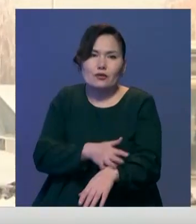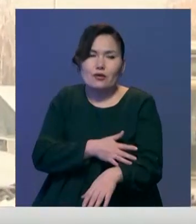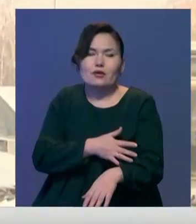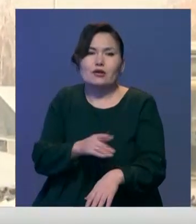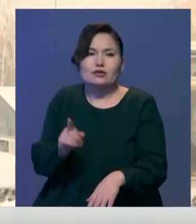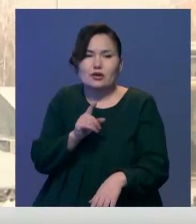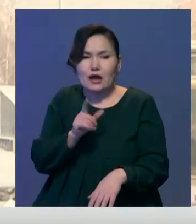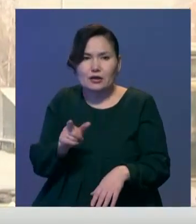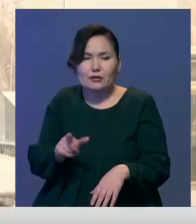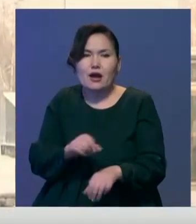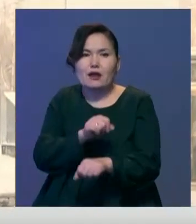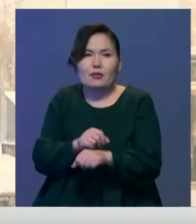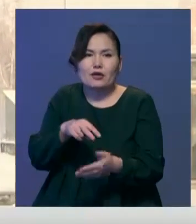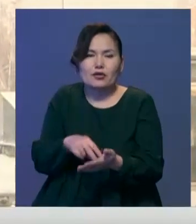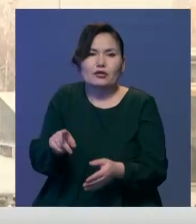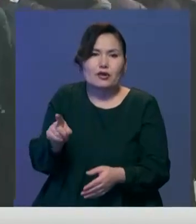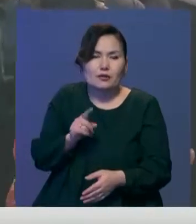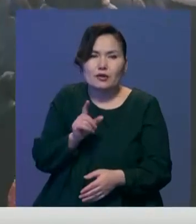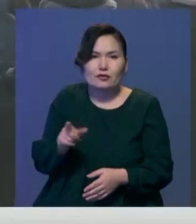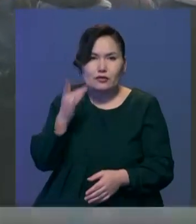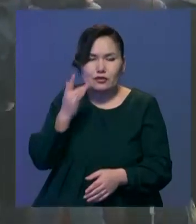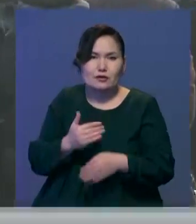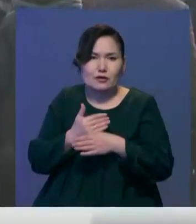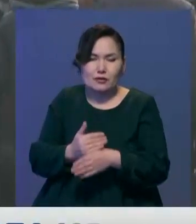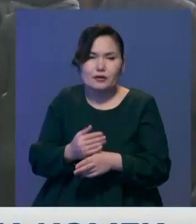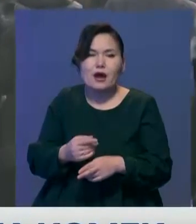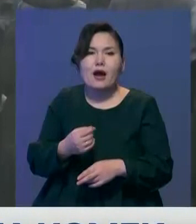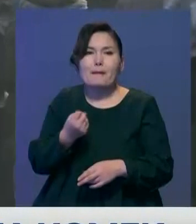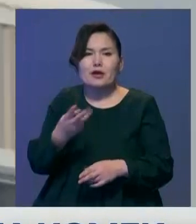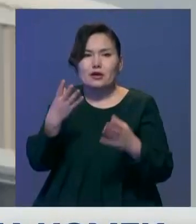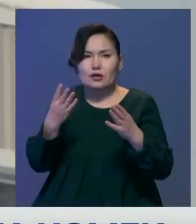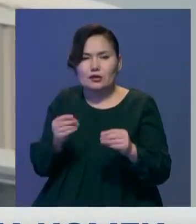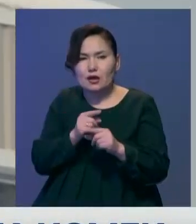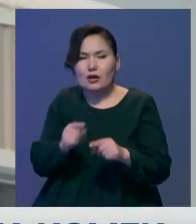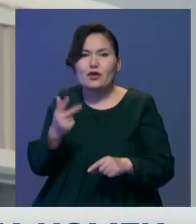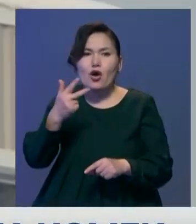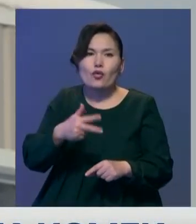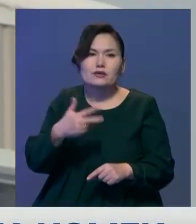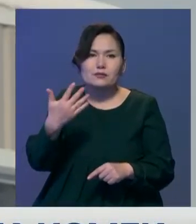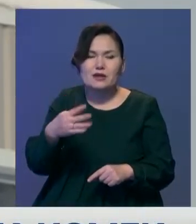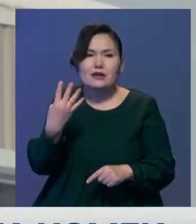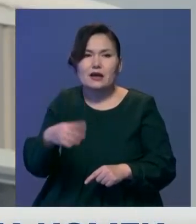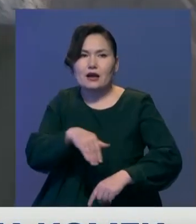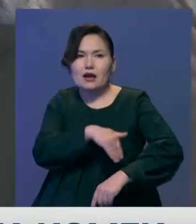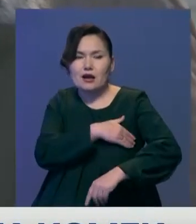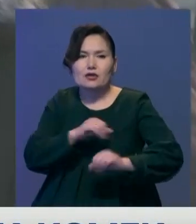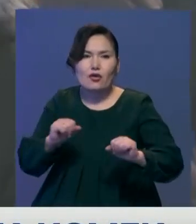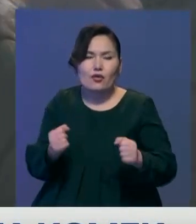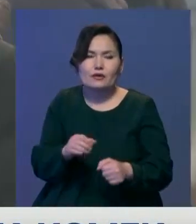аялдамаларынан кісілерді алып кетіп, шамамызды келгенше жеткізіп жатырмыз бізде. Соңғы бірнеше күн бойы өңірде сынап бағанасы 30-35, кей жерлерде 40 градусқа